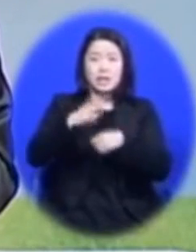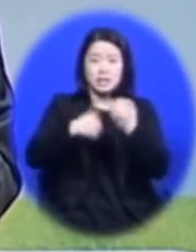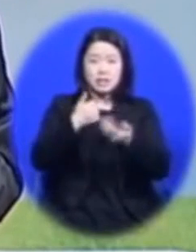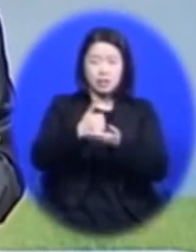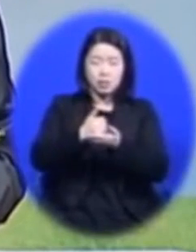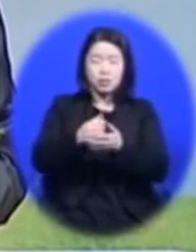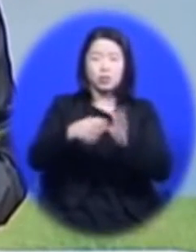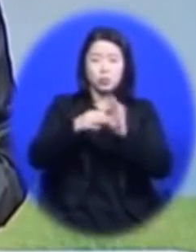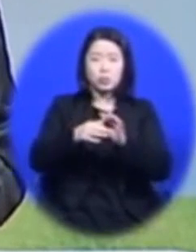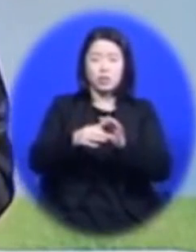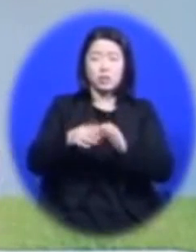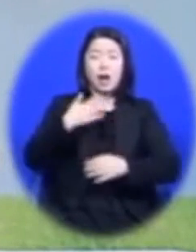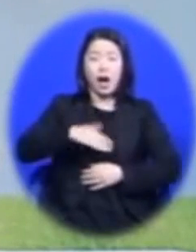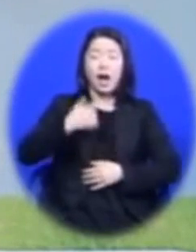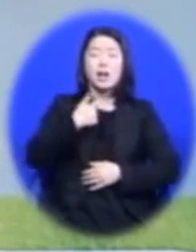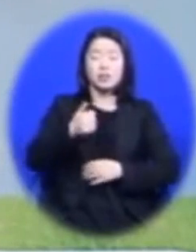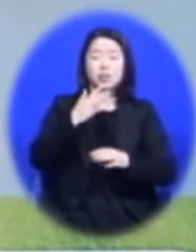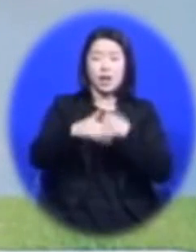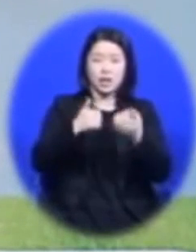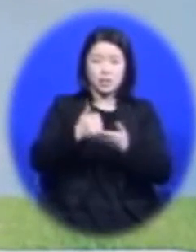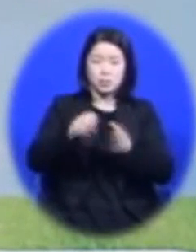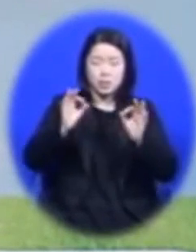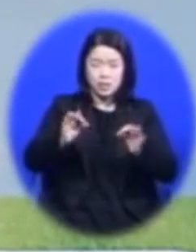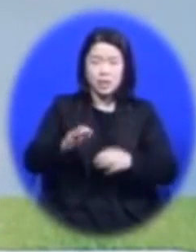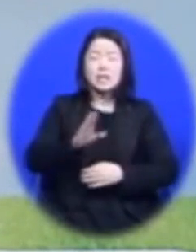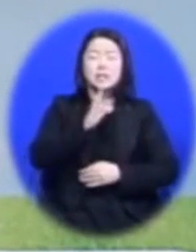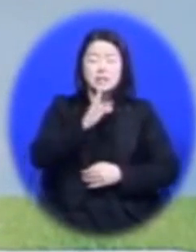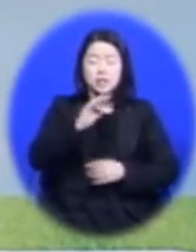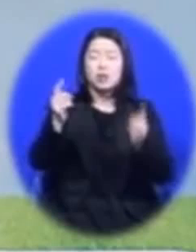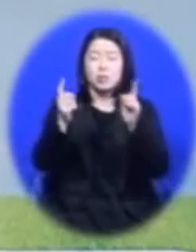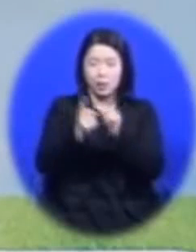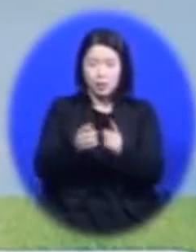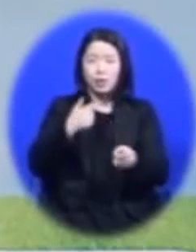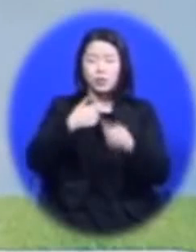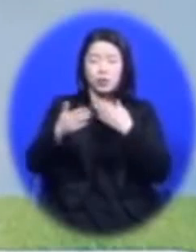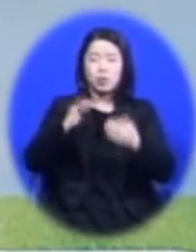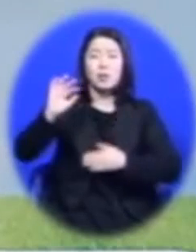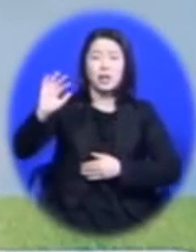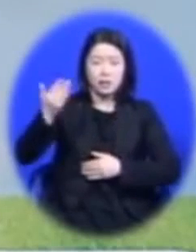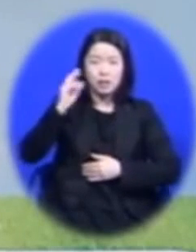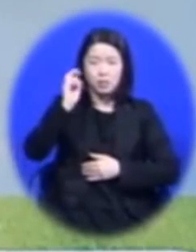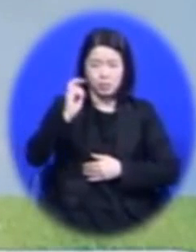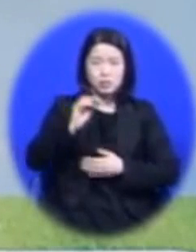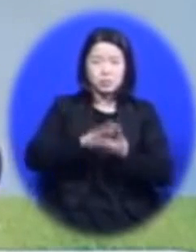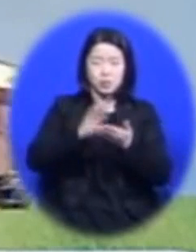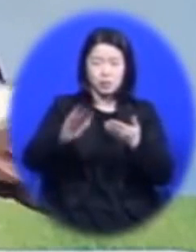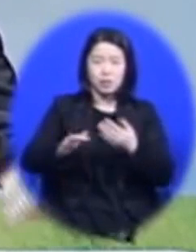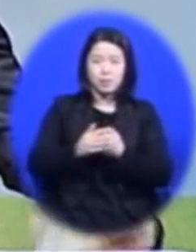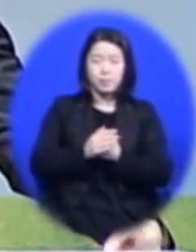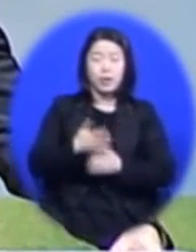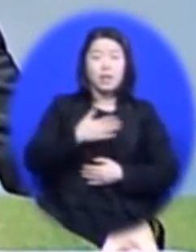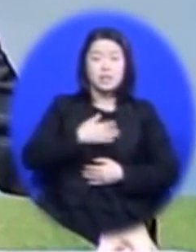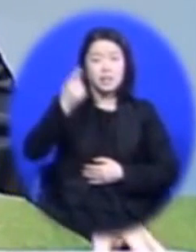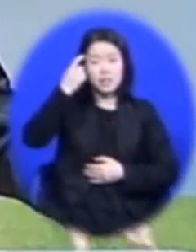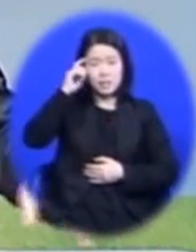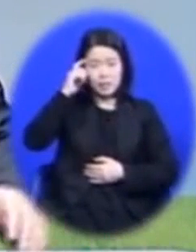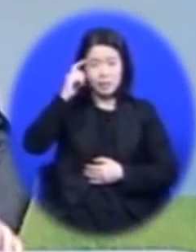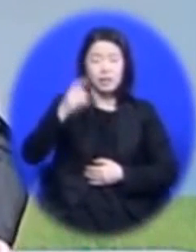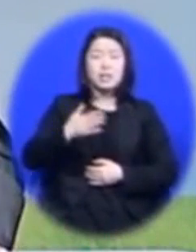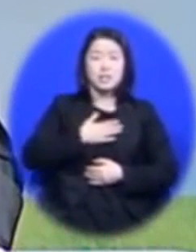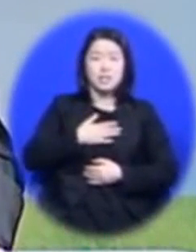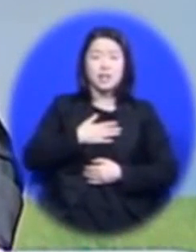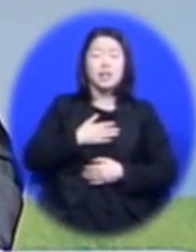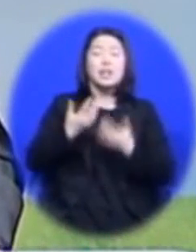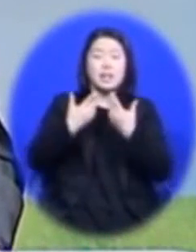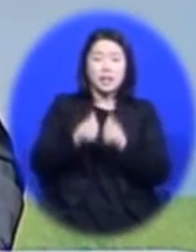통해서 알던 하나님을 이제는 실제로 만나고 경험하게 되실 것이에요. 그리고